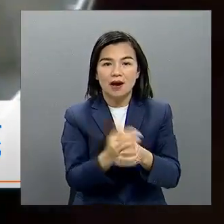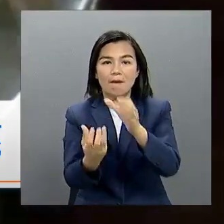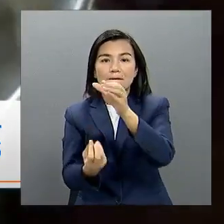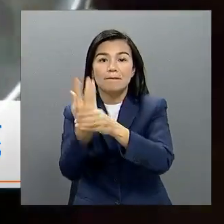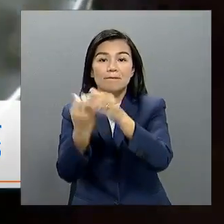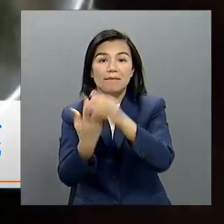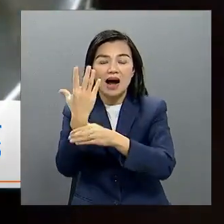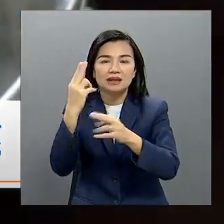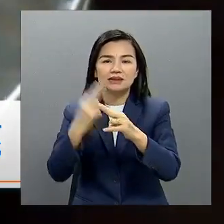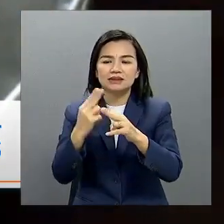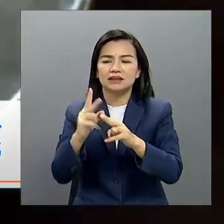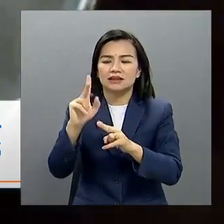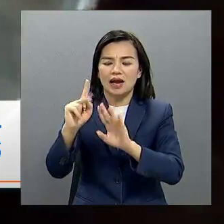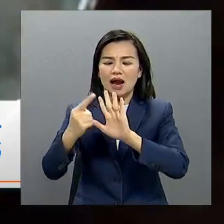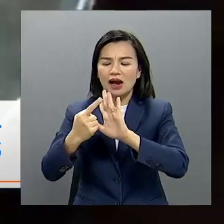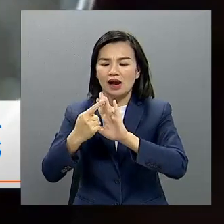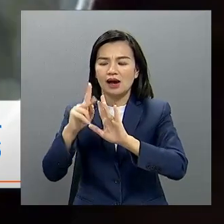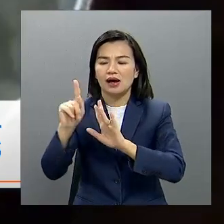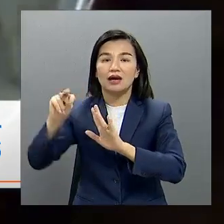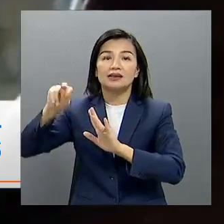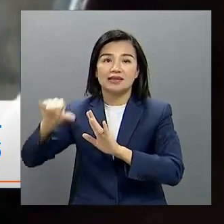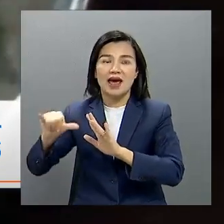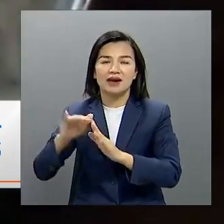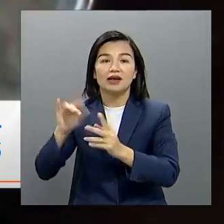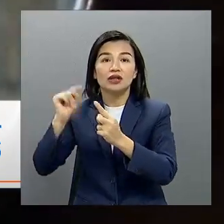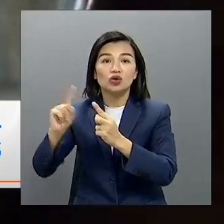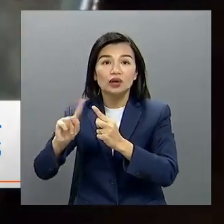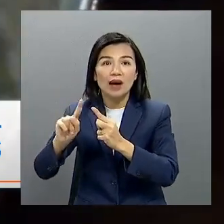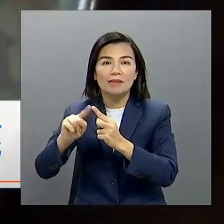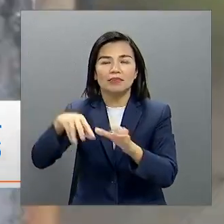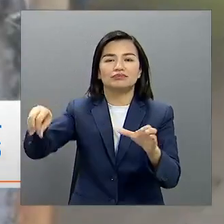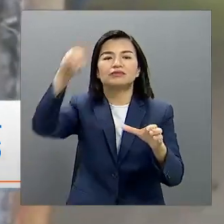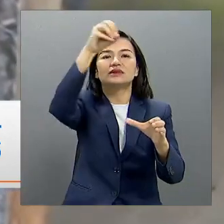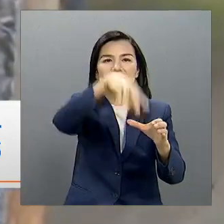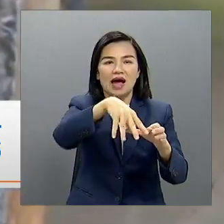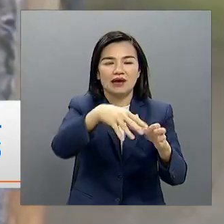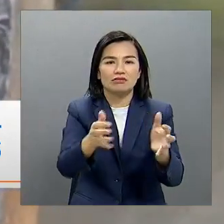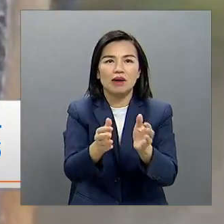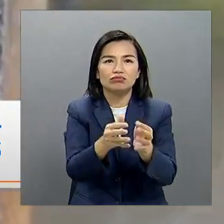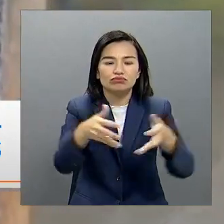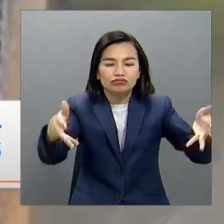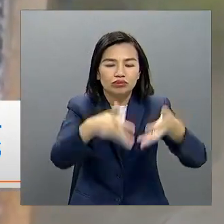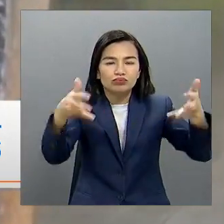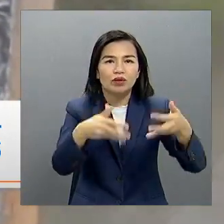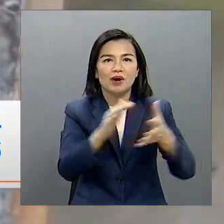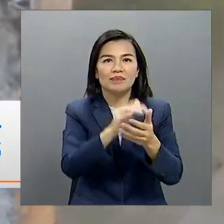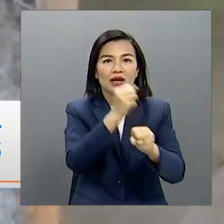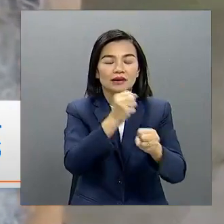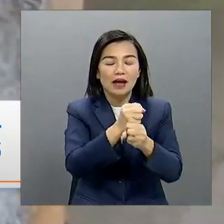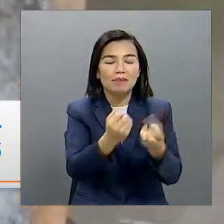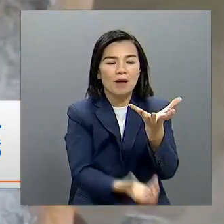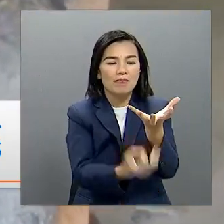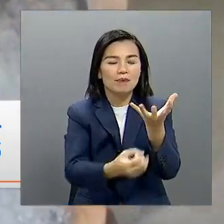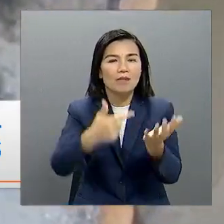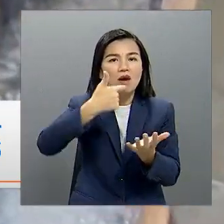ออมเป็นผักทางภาคอีสานนะครับใส่ลงไปในแกงนี้ด้วยนะครับซึ่งจะทำให้รสชาติของแกงเห็ดระโงกนั้นมีความอร่อยแล้ว